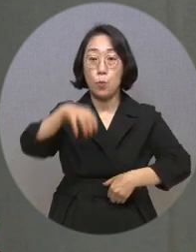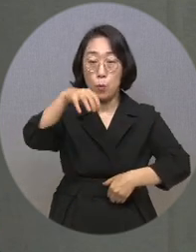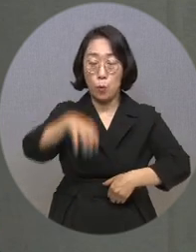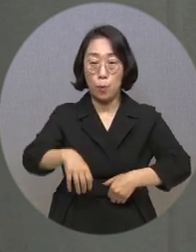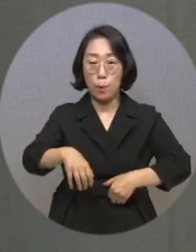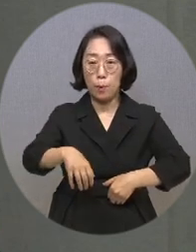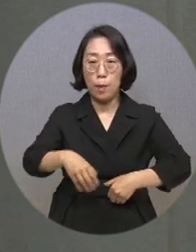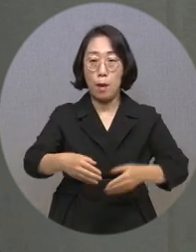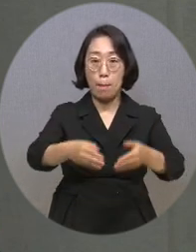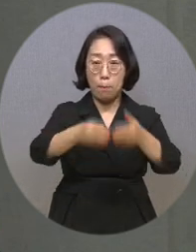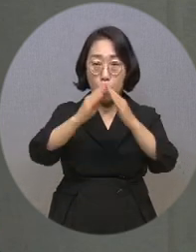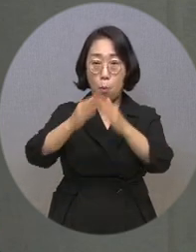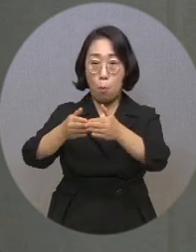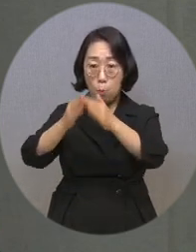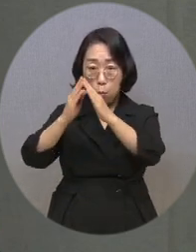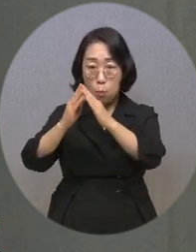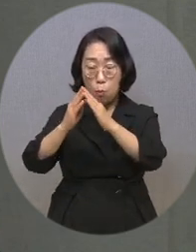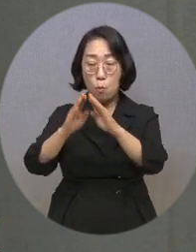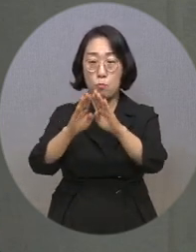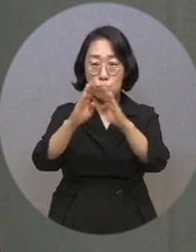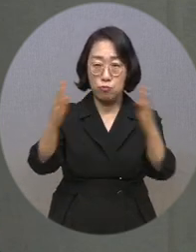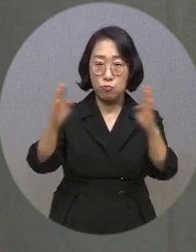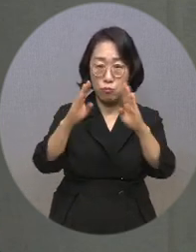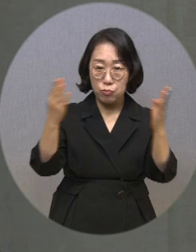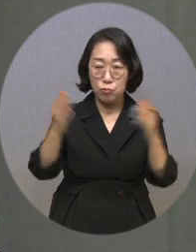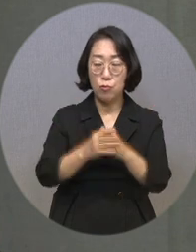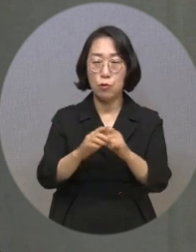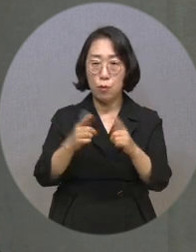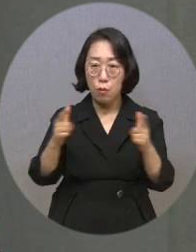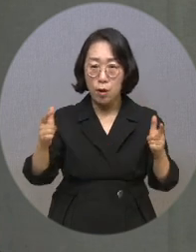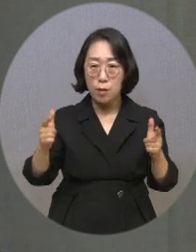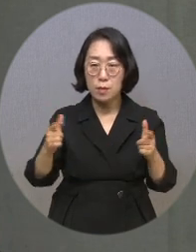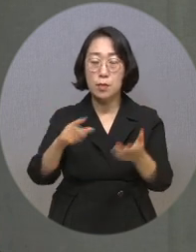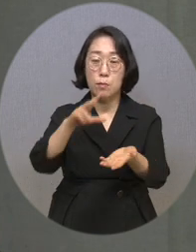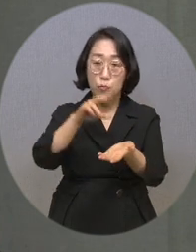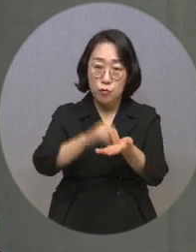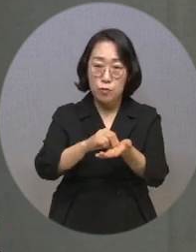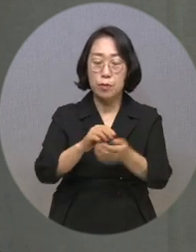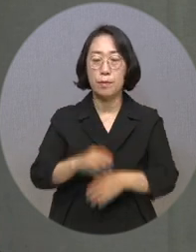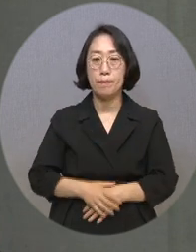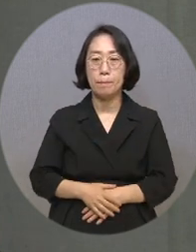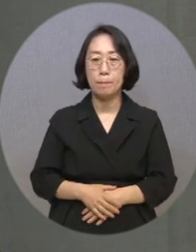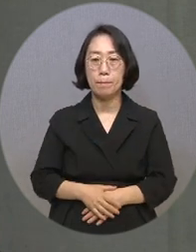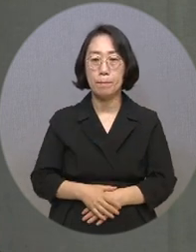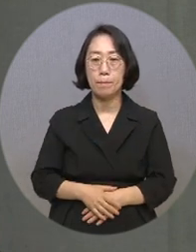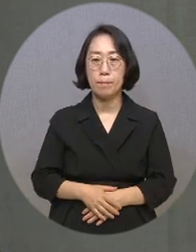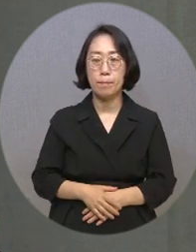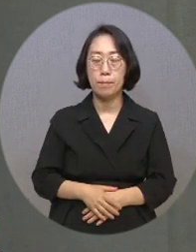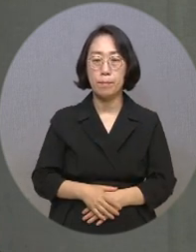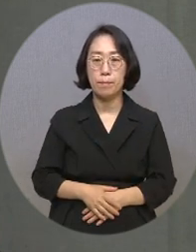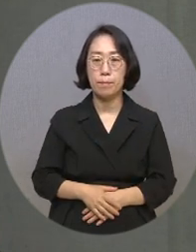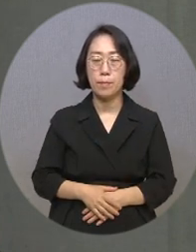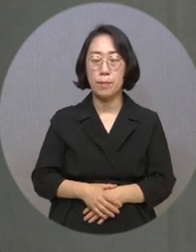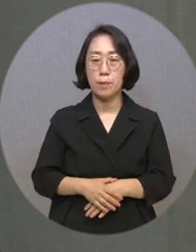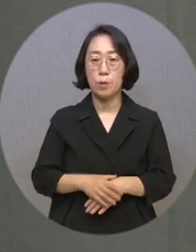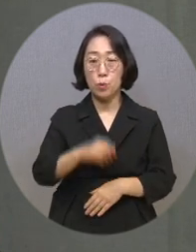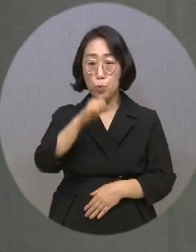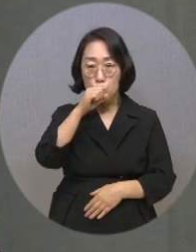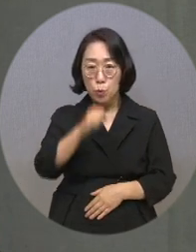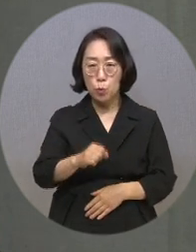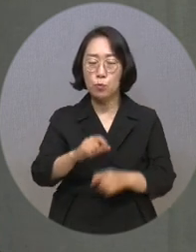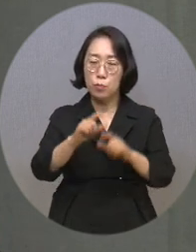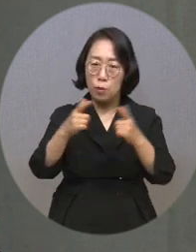개설이라든가 어떤 그 시설의 보안 문제, 시설의 아주 훌륭한 여러